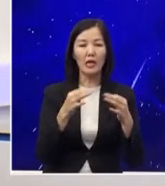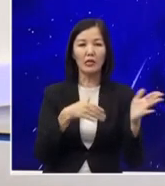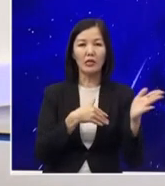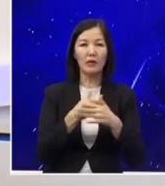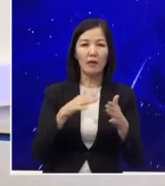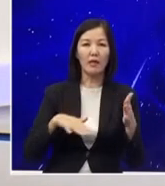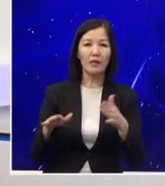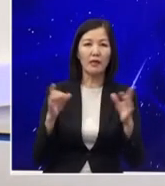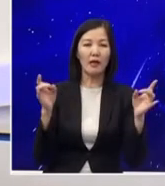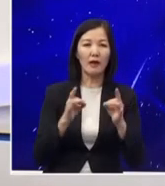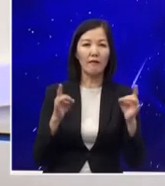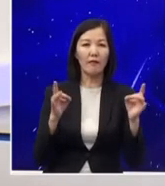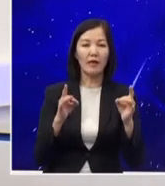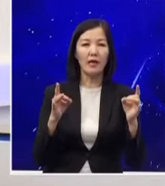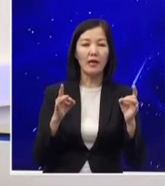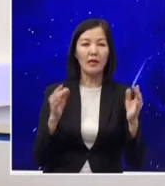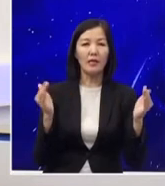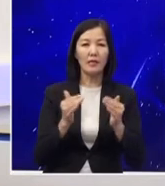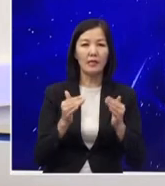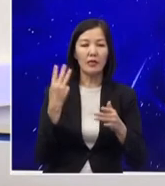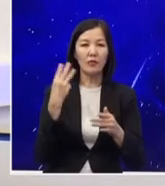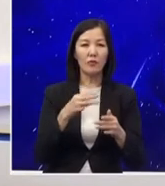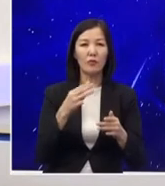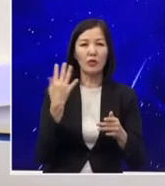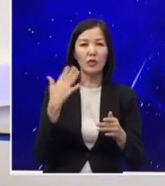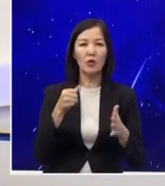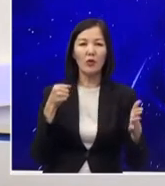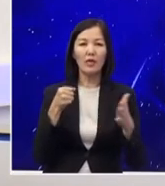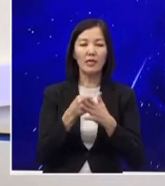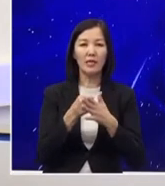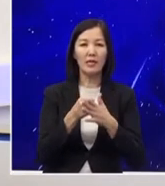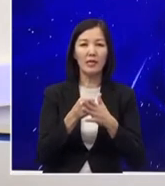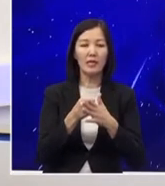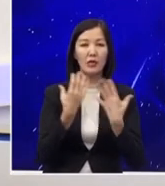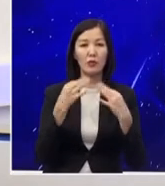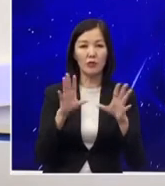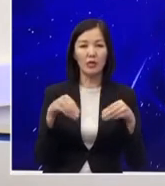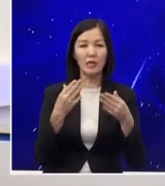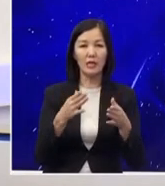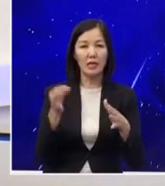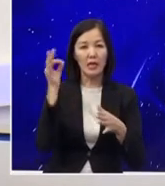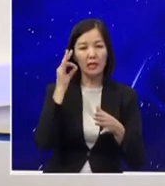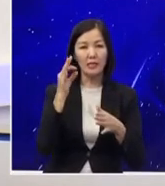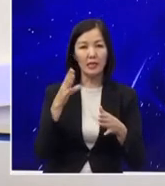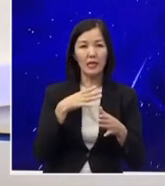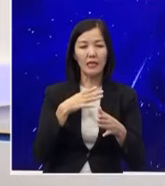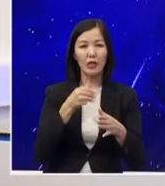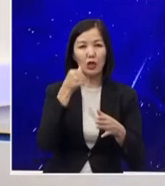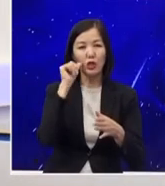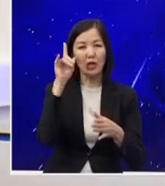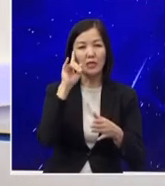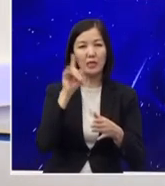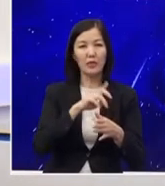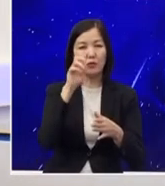және жабық алаңдағы кафе мен мейрамханаларға 30-дан 50 адамға дейін қабылдауға рұқсат етілді. Естеріңізге сала кетейік,